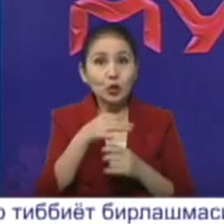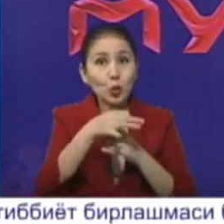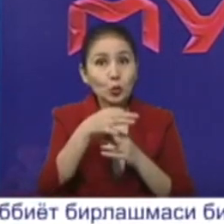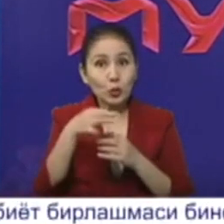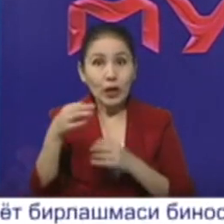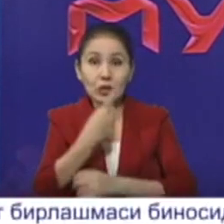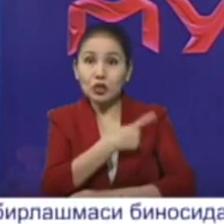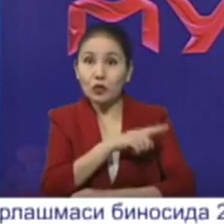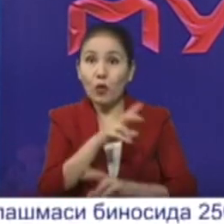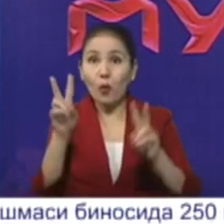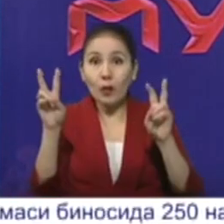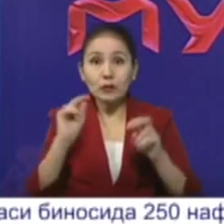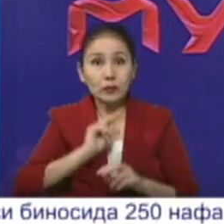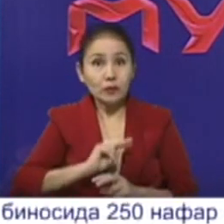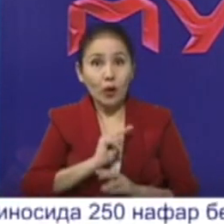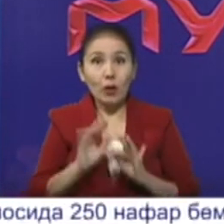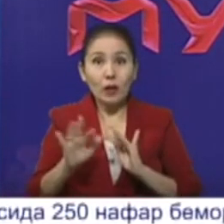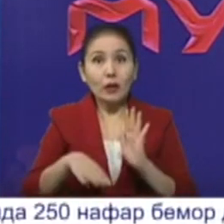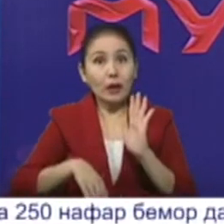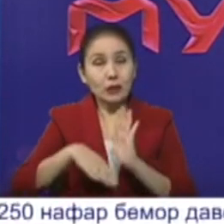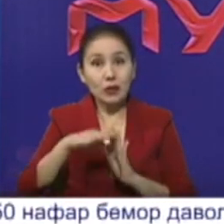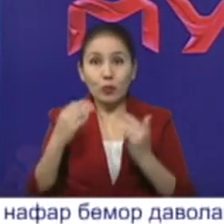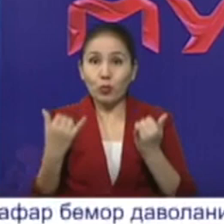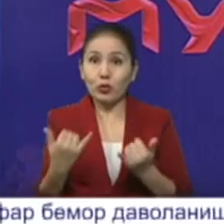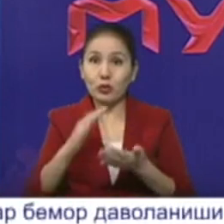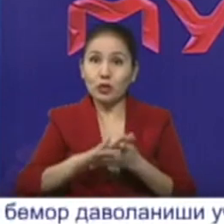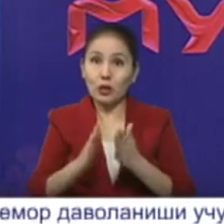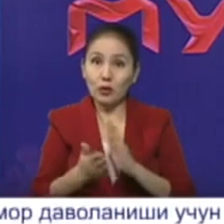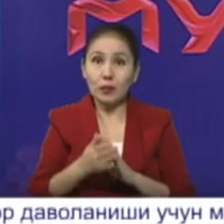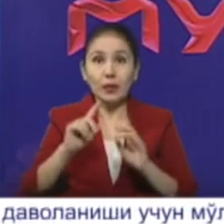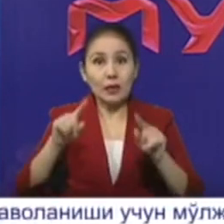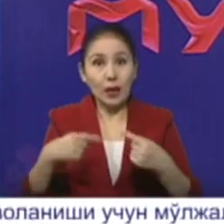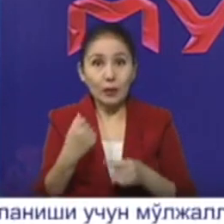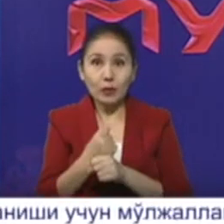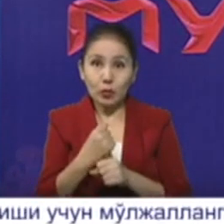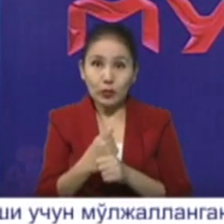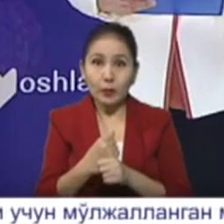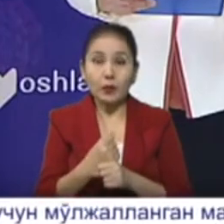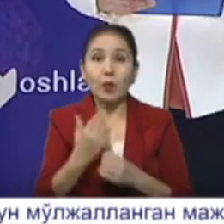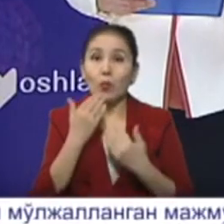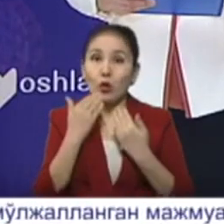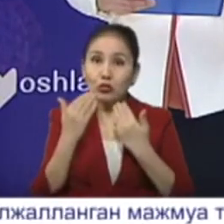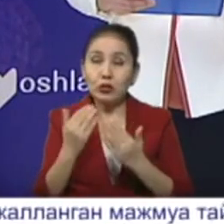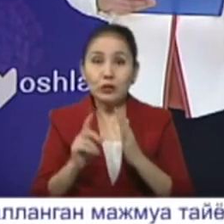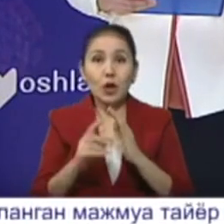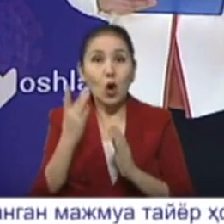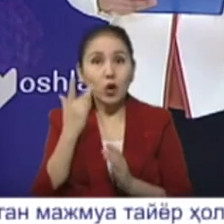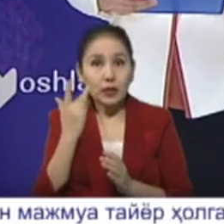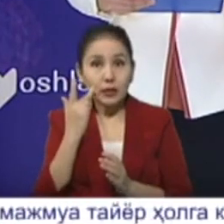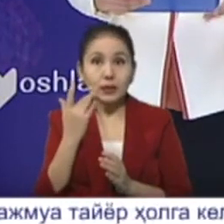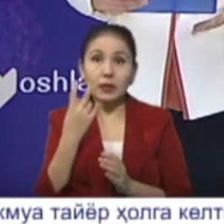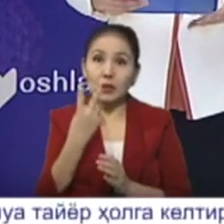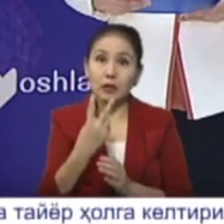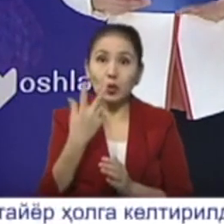shifo maskanlarining faoliyatini yana yaxshilashni bugunning sharoiti talab etmoqda. Murojaatlari odatdagidan